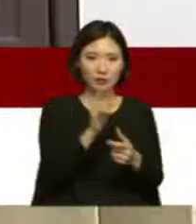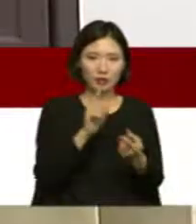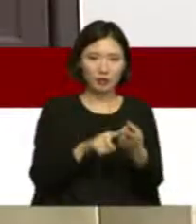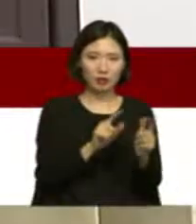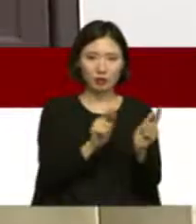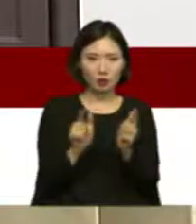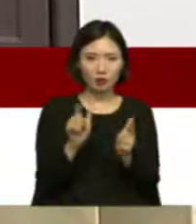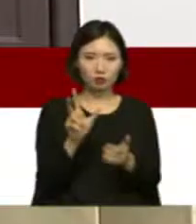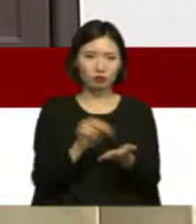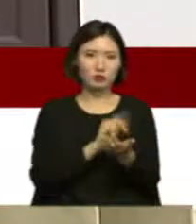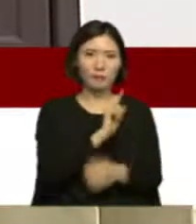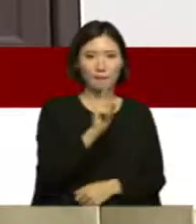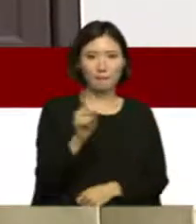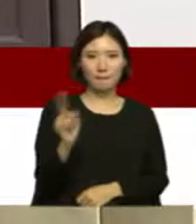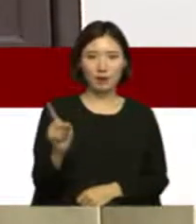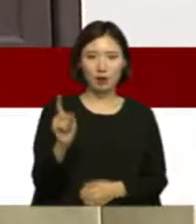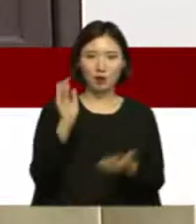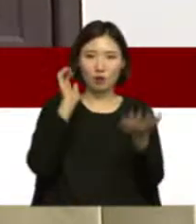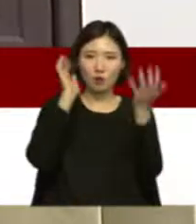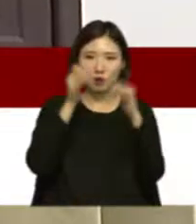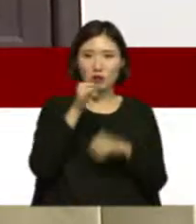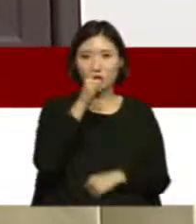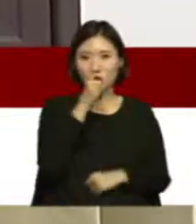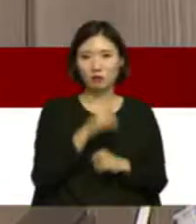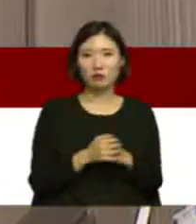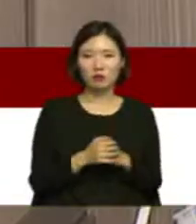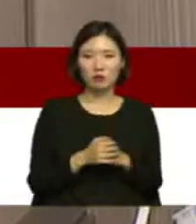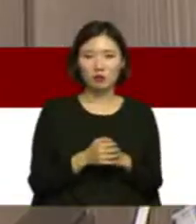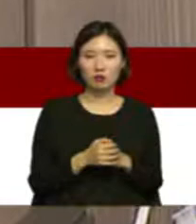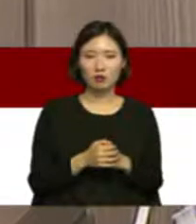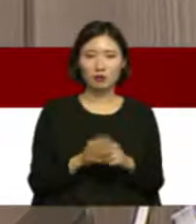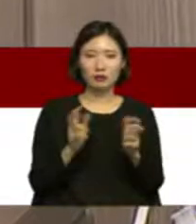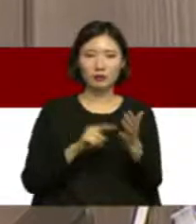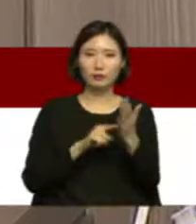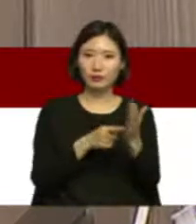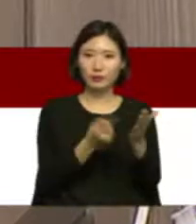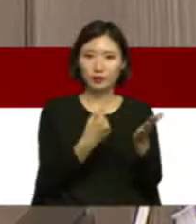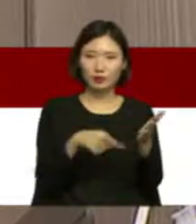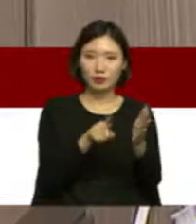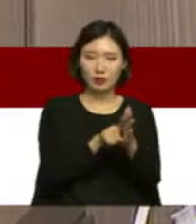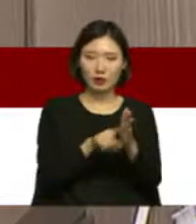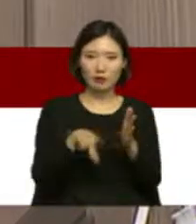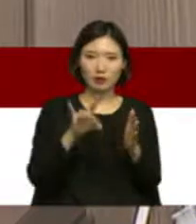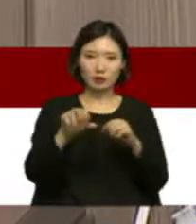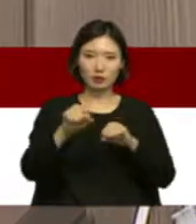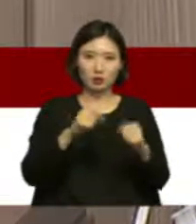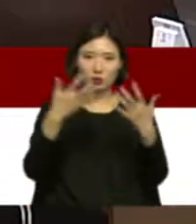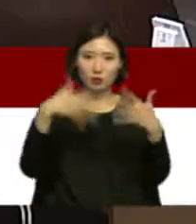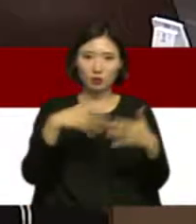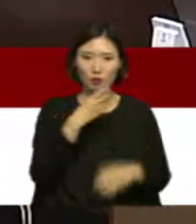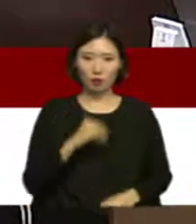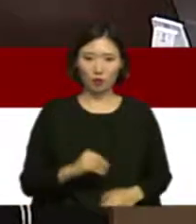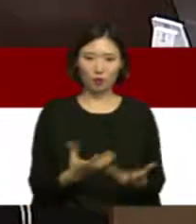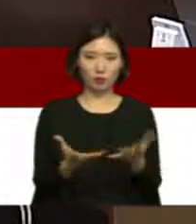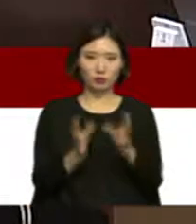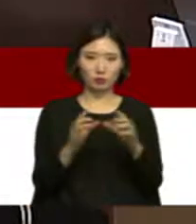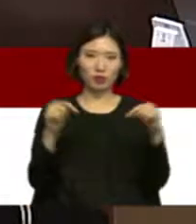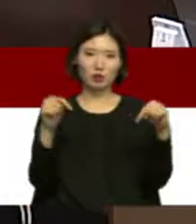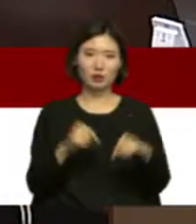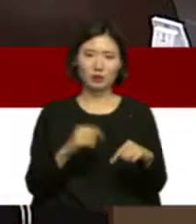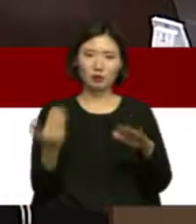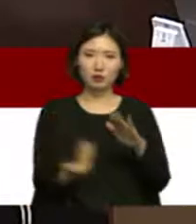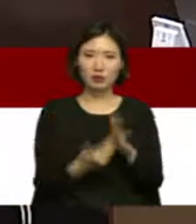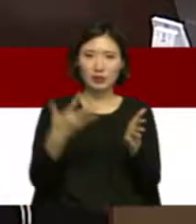문제점이 지적되어 며 논란의 중심에 섰습니다 우선 사업추진을 위한 선행 조건인 보건복지부와 의 협의가